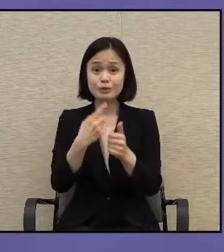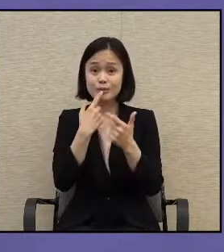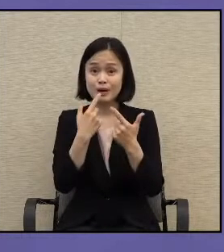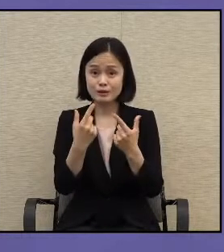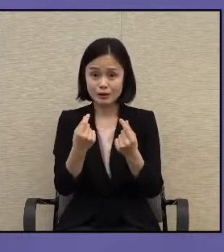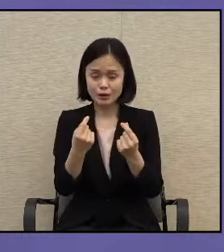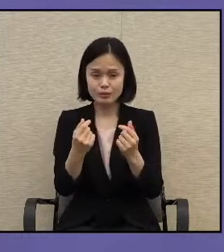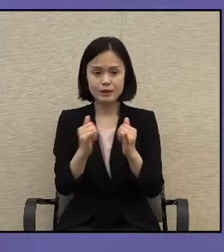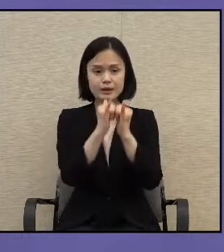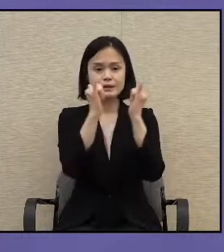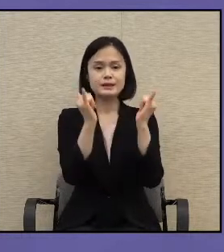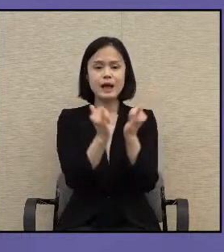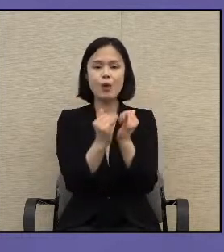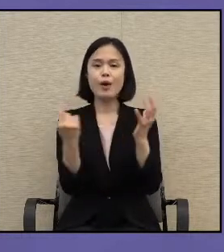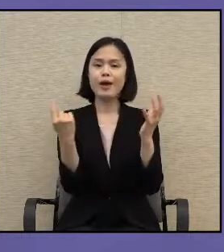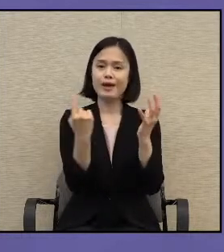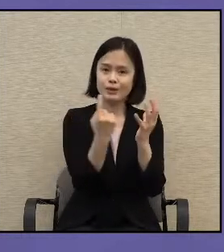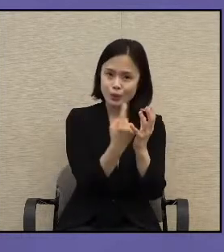보자면